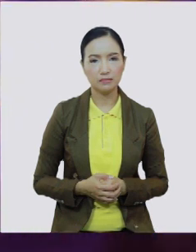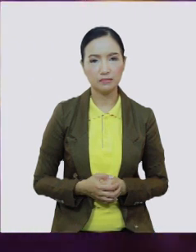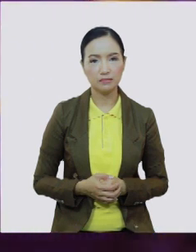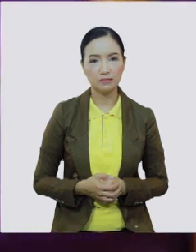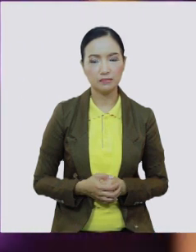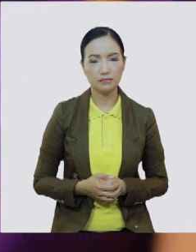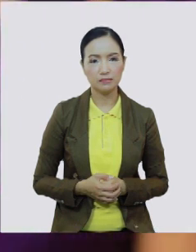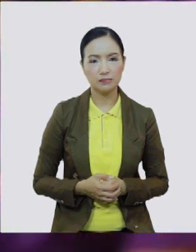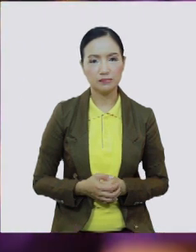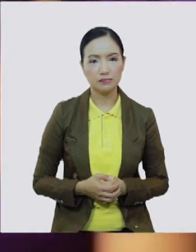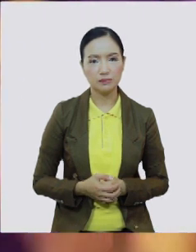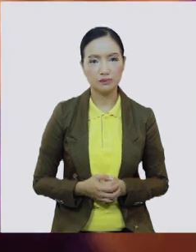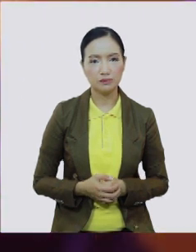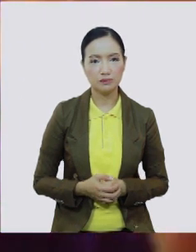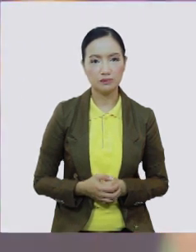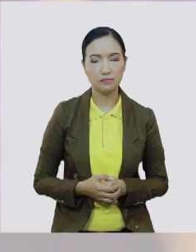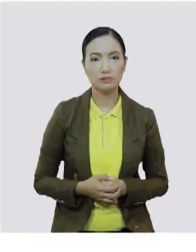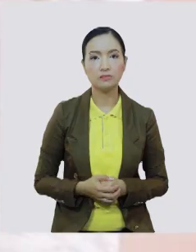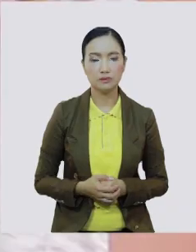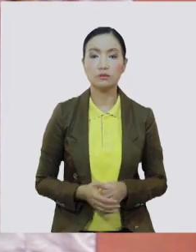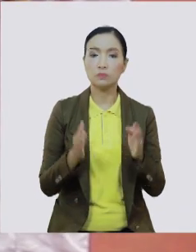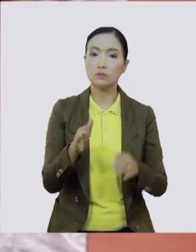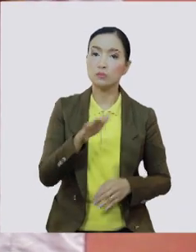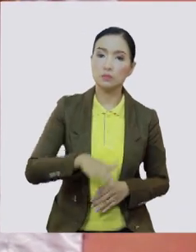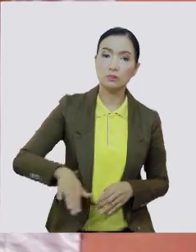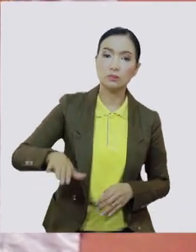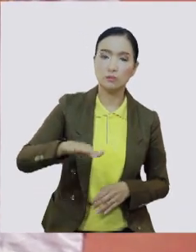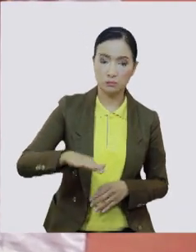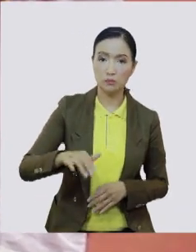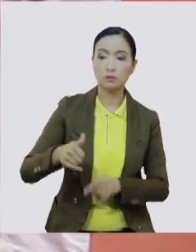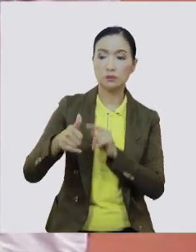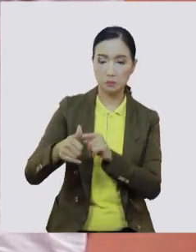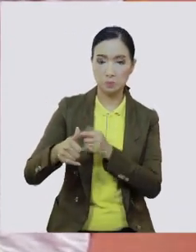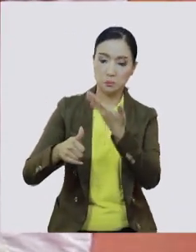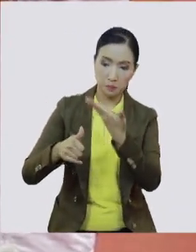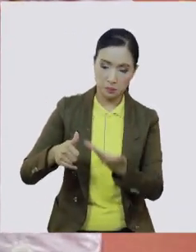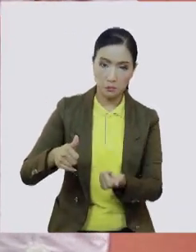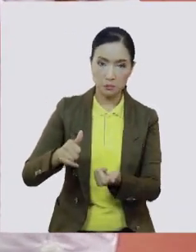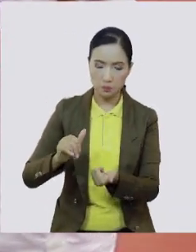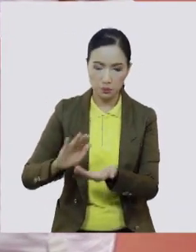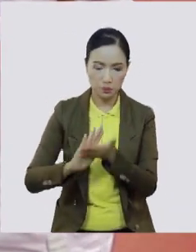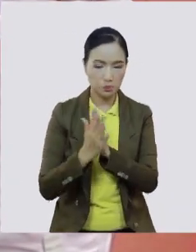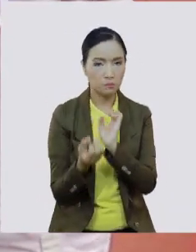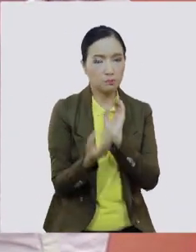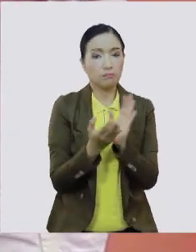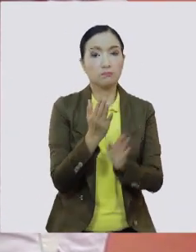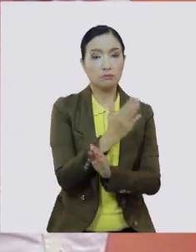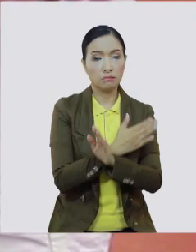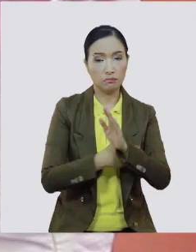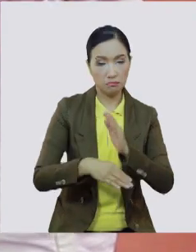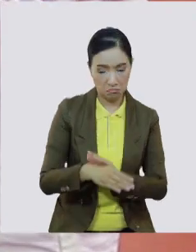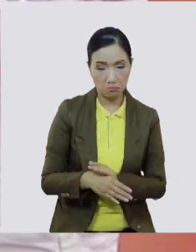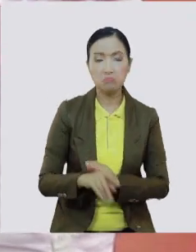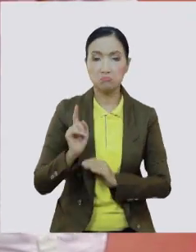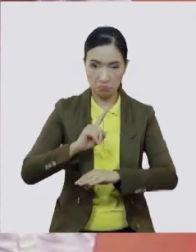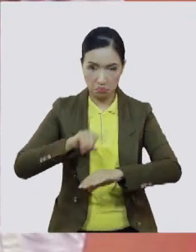จากคนทั่วไปที่ต้องมาพิการเนี่ยและการที่ก้าวมาถึงนี้เขาต้องใช้ระยะเวลาต้อง